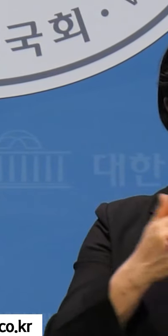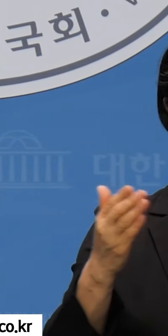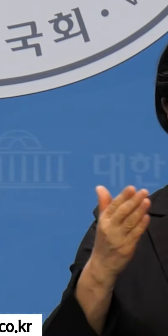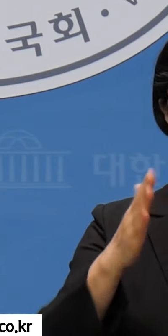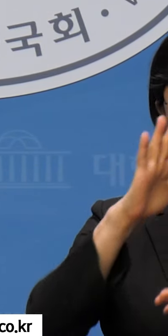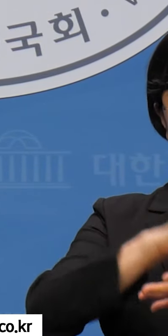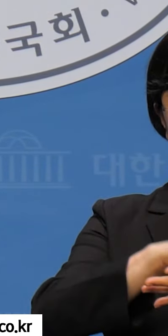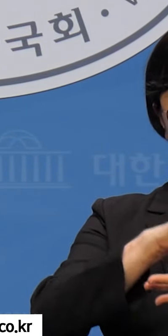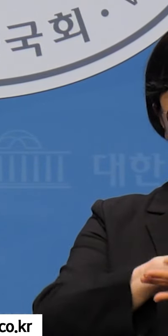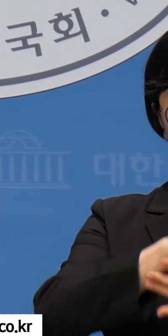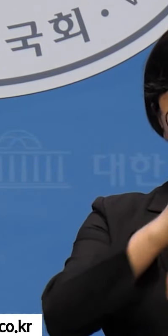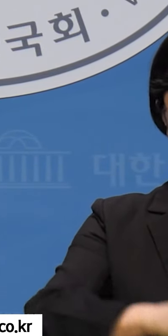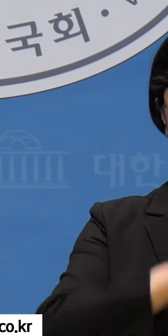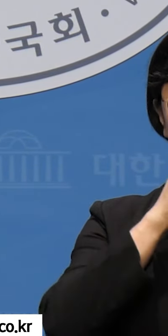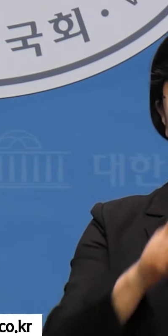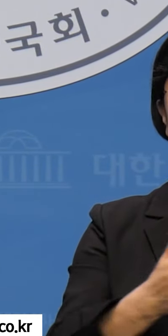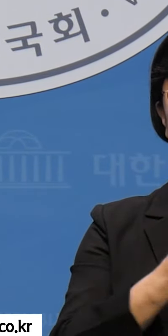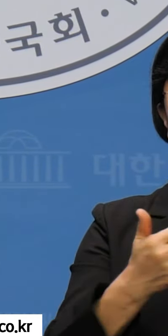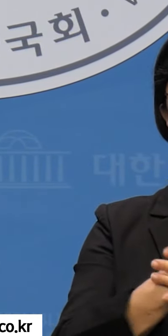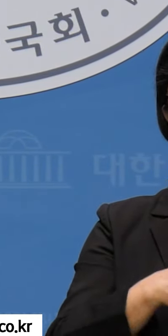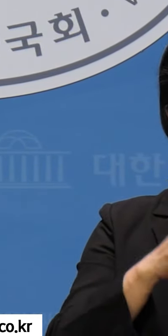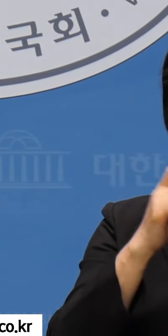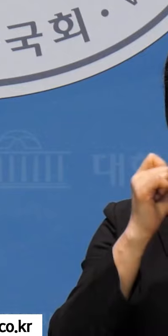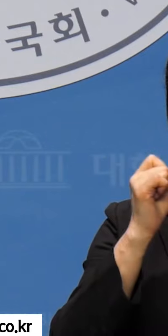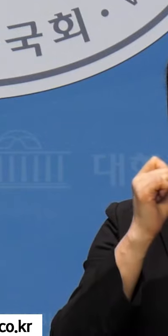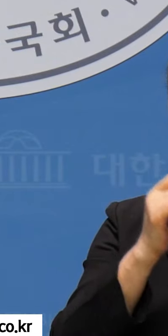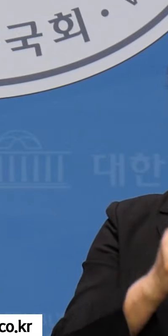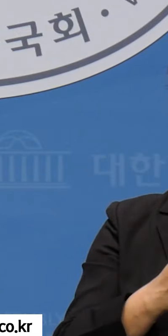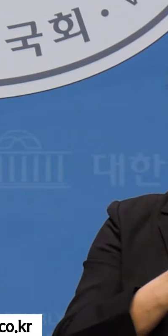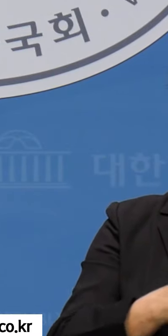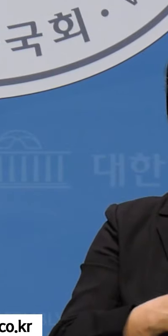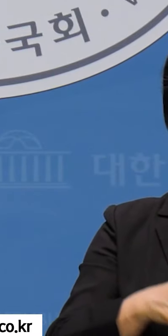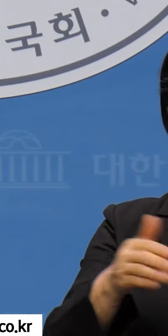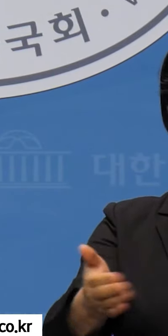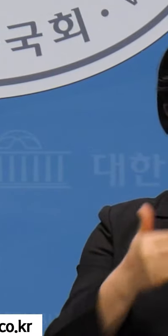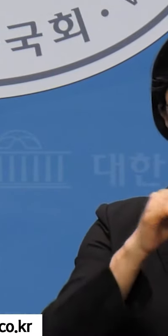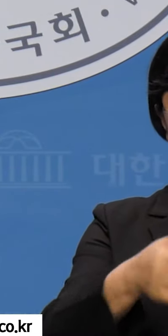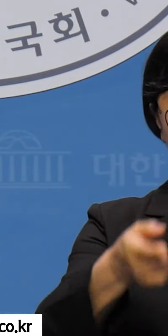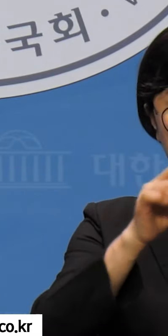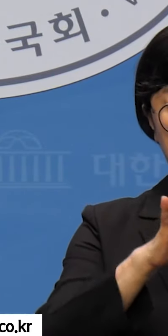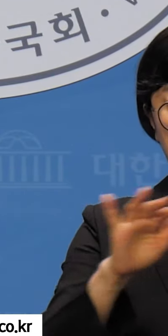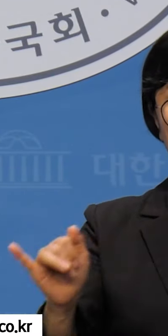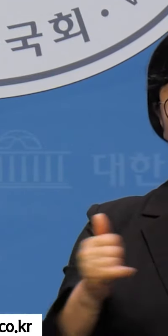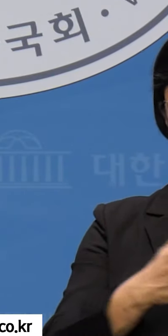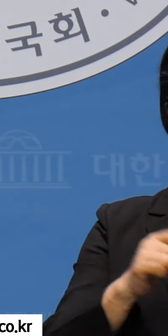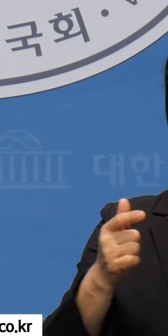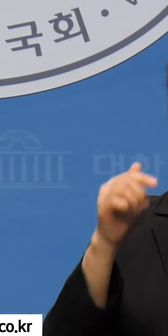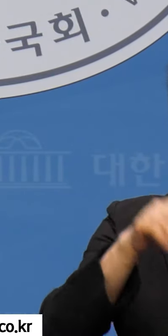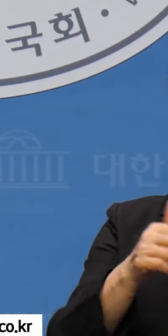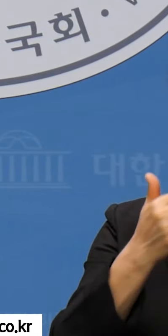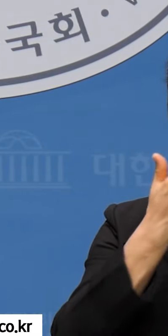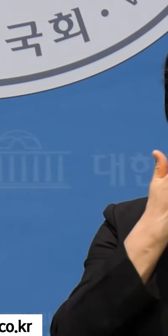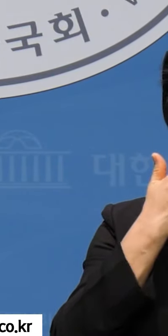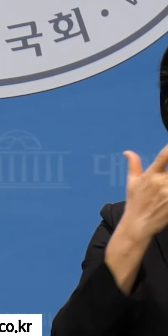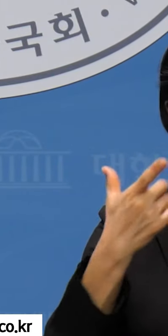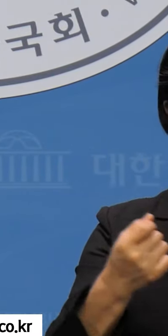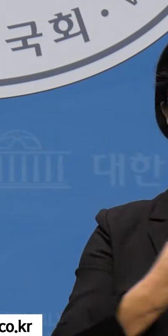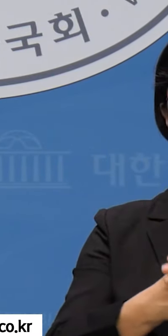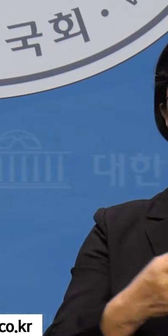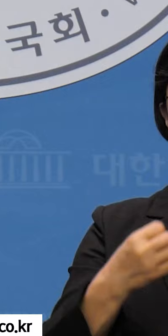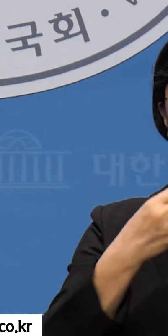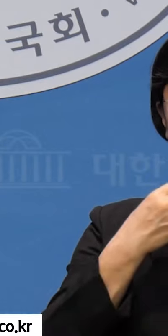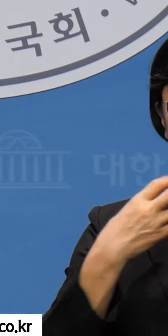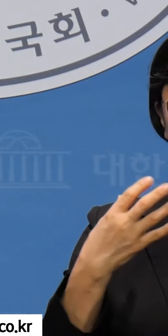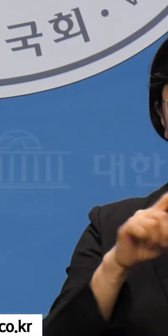인쇄 가능성. 2. 이미 사전투표에 참여한 유권자를 투표하지 않은 것처럼 표시하는